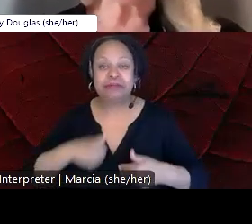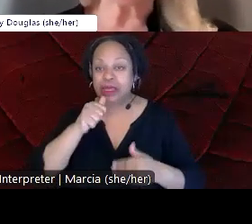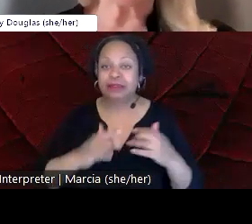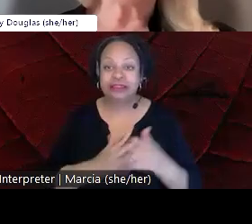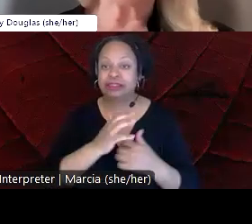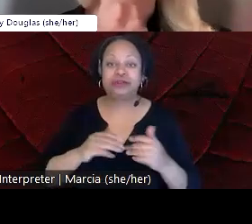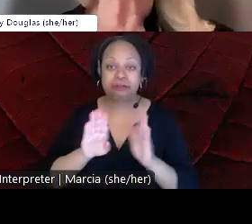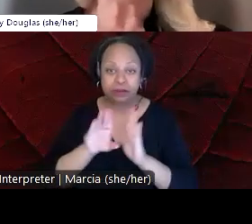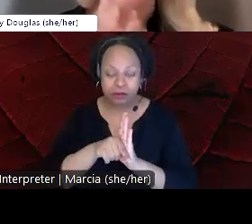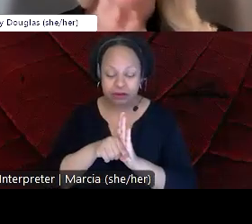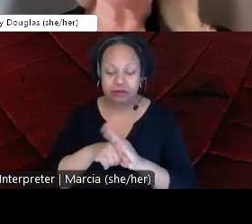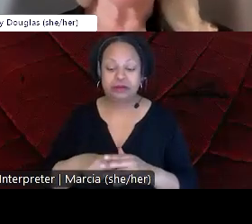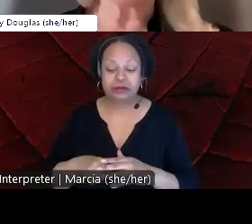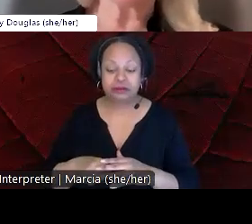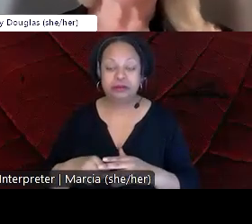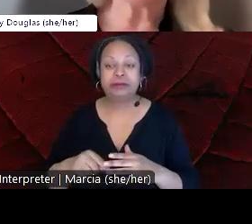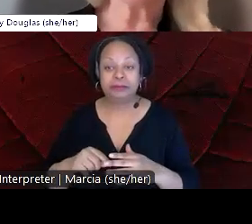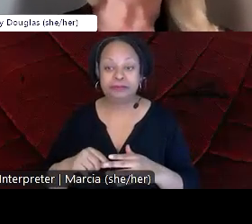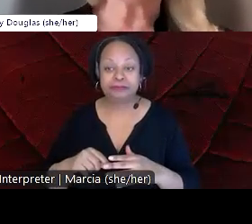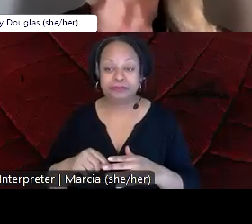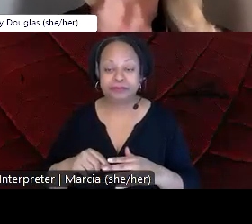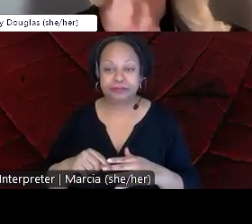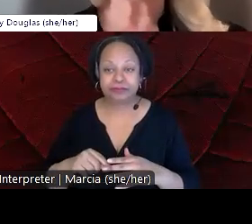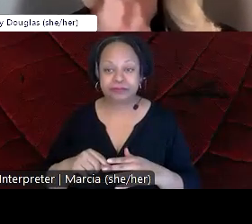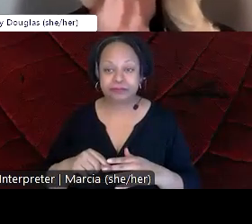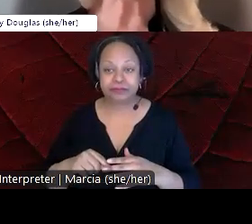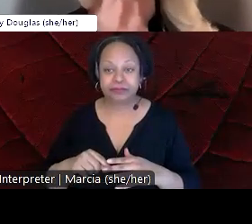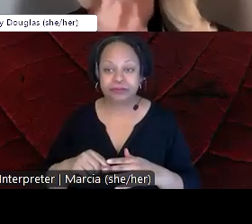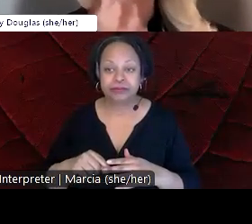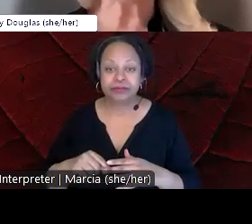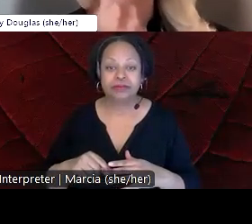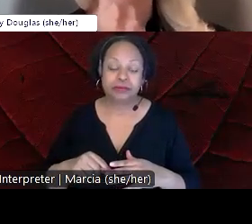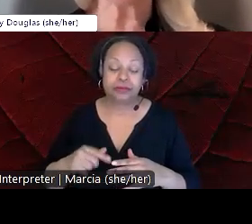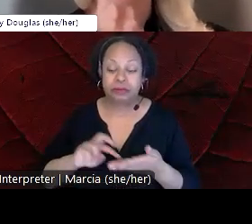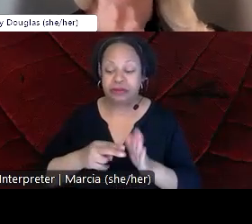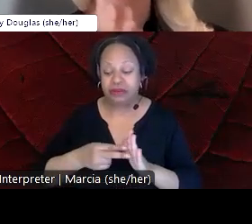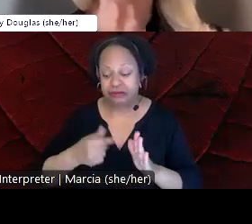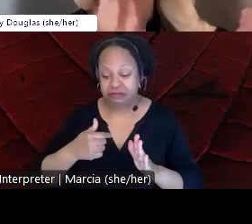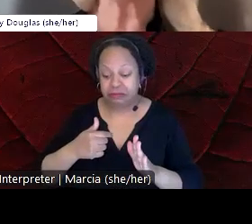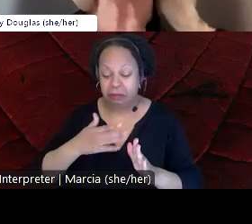moi, je suis pas autochtone moi-même, donc je ne peux pas le dire au nom. Donc,